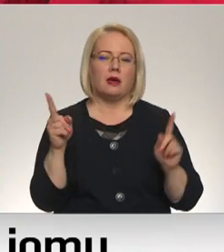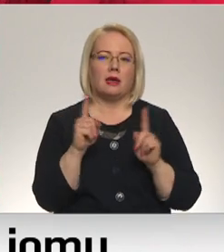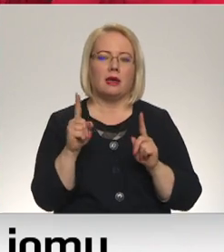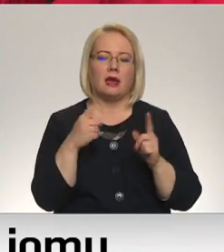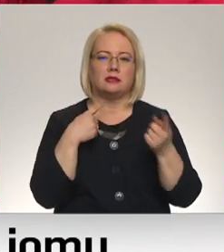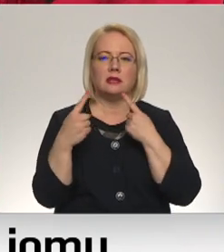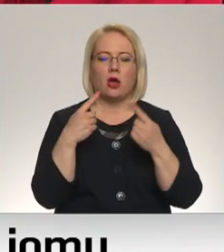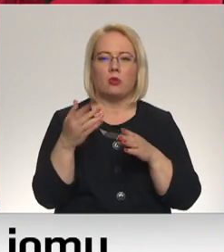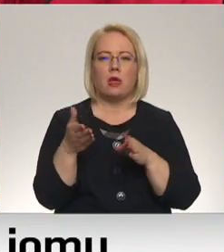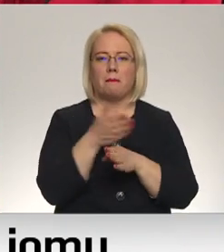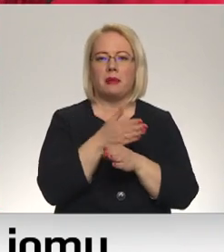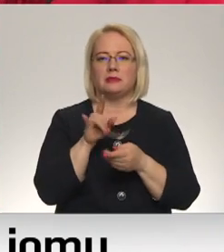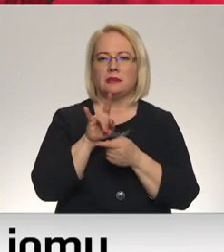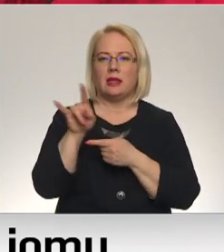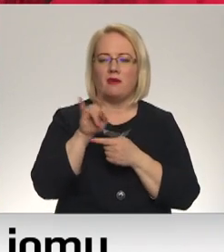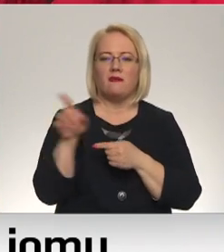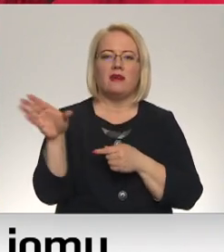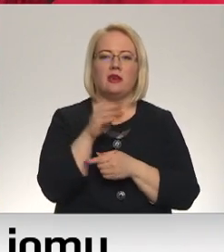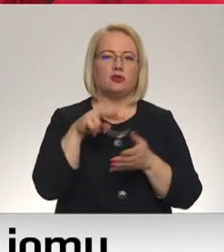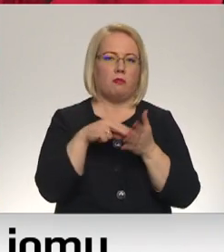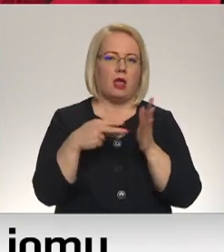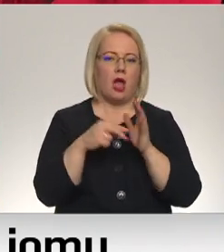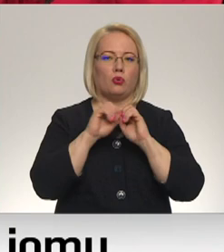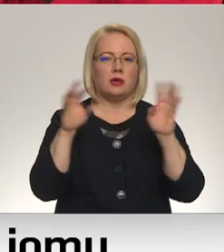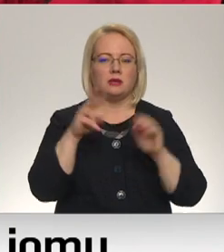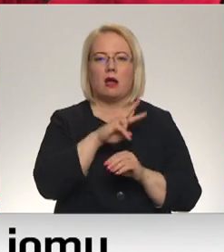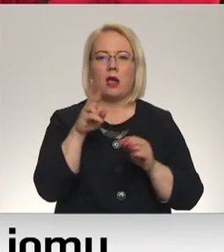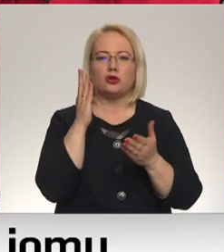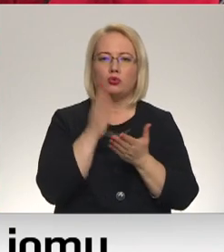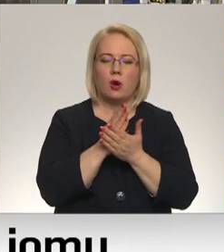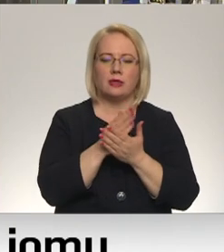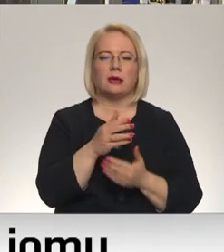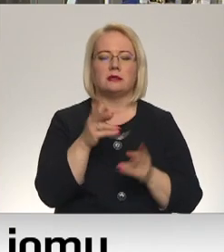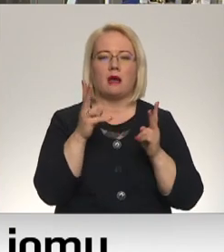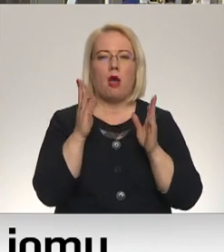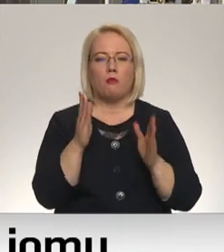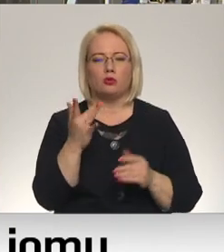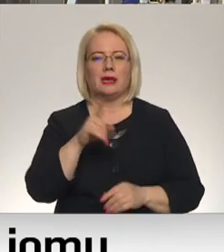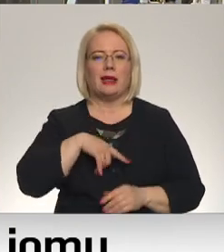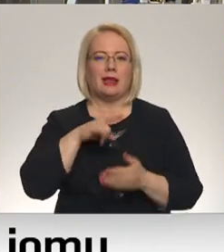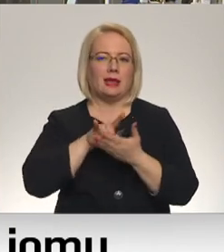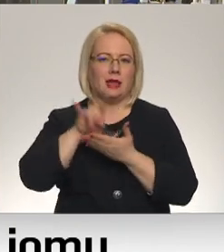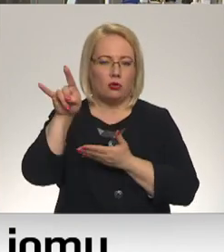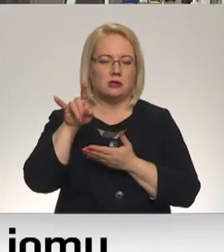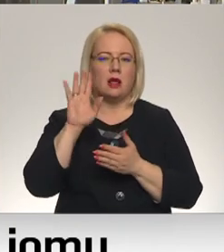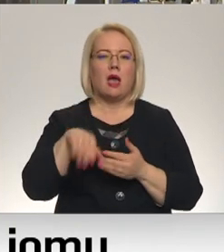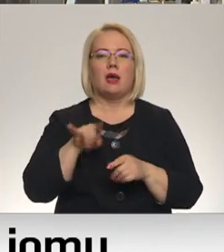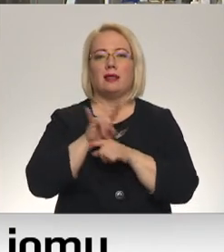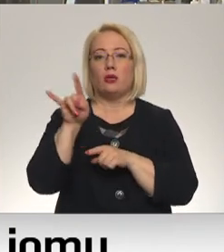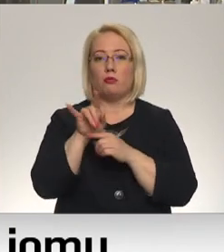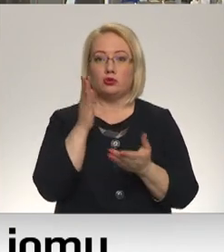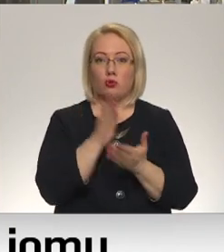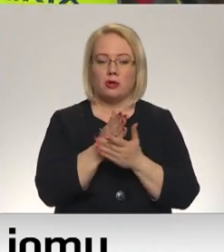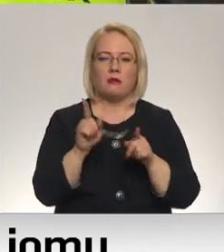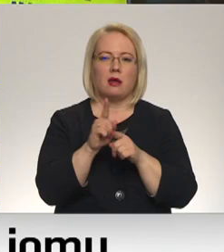pirms lidojuma, ka viņi izrunā visu plānu, kas notiks, kā būs, cik ilgi lidos. Lai lidojums notiktu, protams, nepieciešami